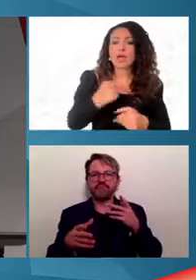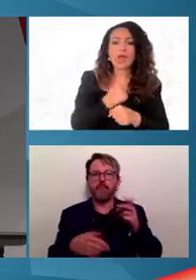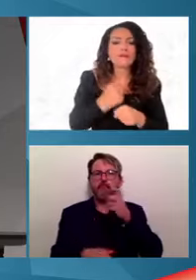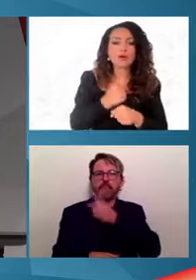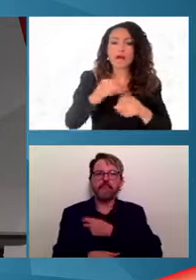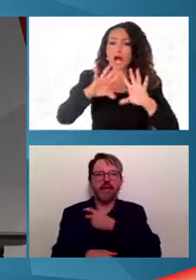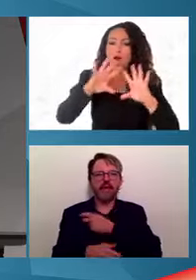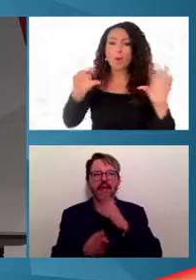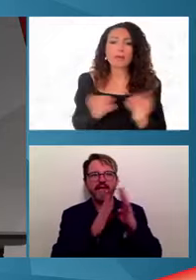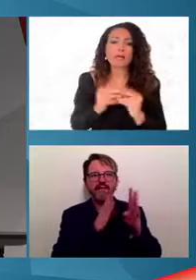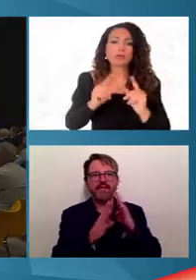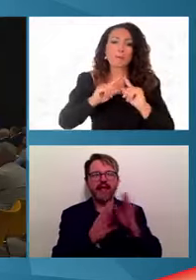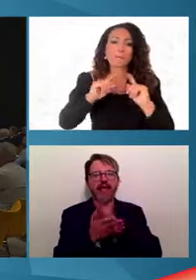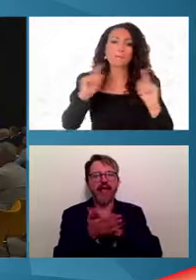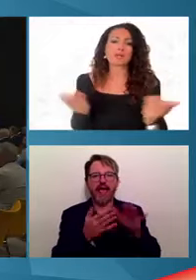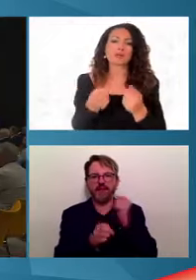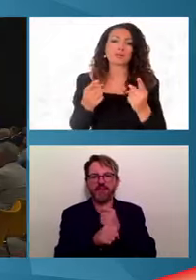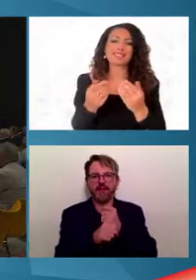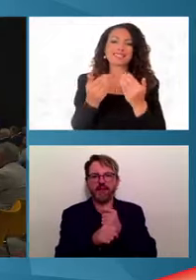Grazie.